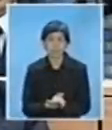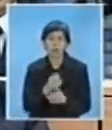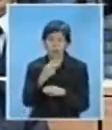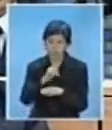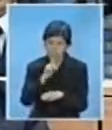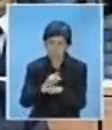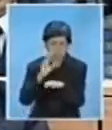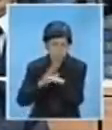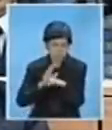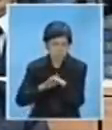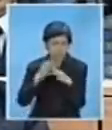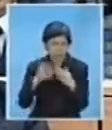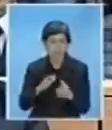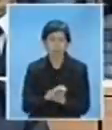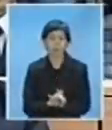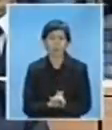านก็เตือนแล้ว